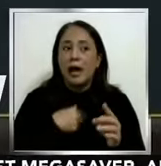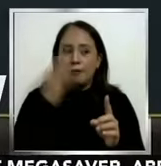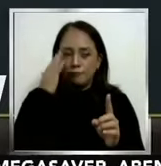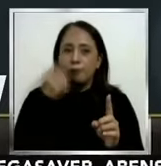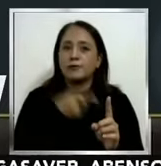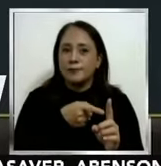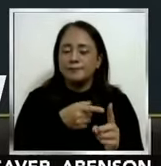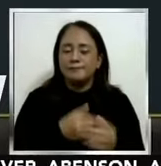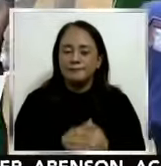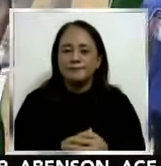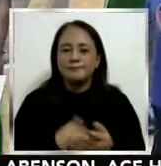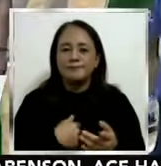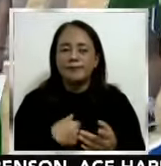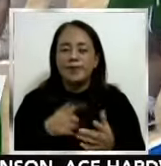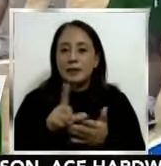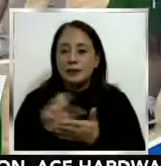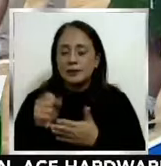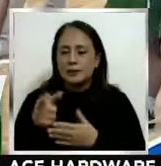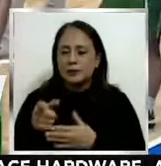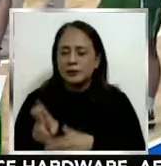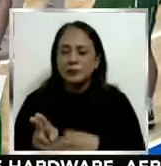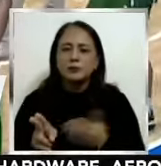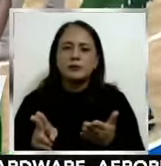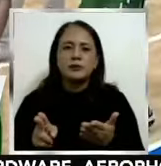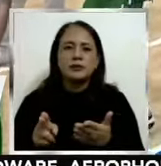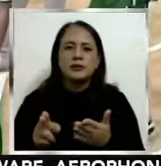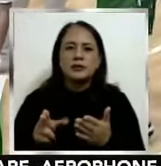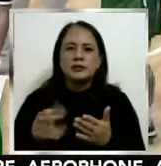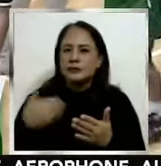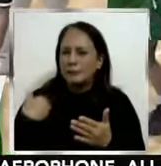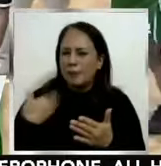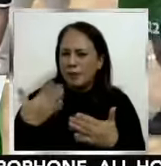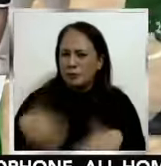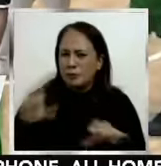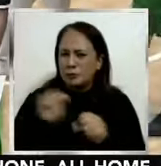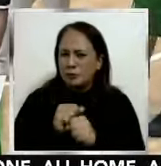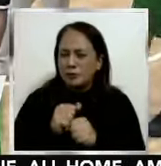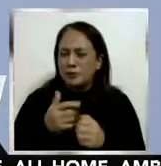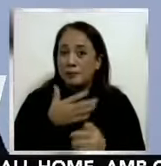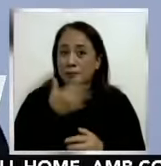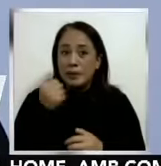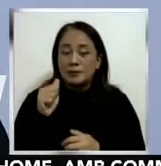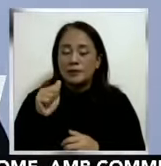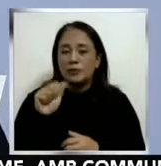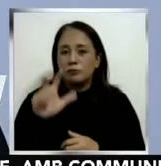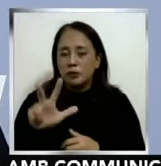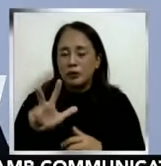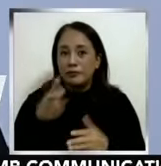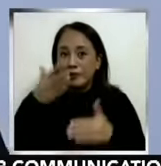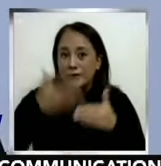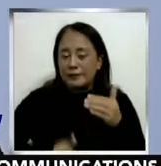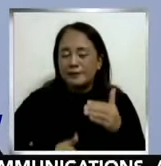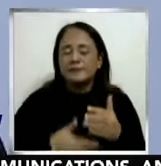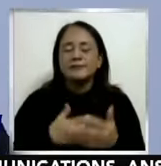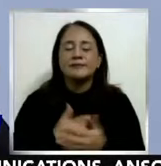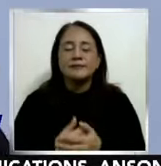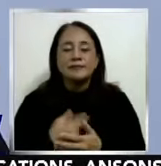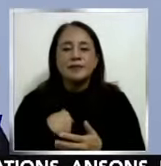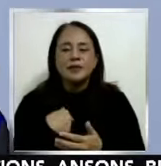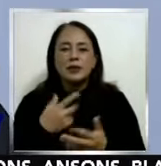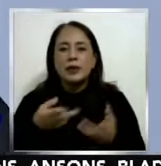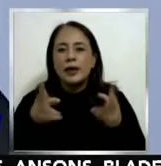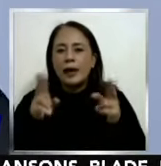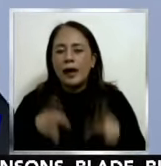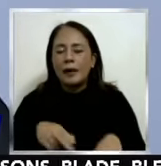sa LaSalle Green Hills, di pa tapos ang laban sa best of three finals. That's what happened in the elimination round